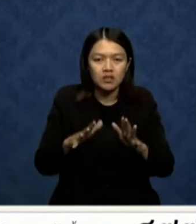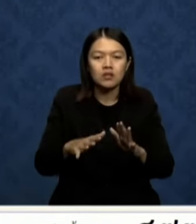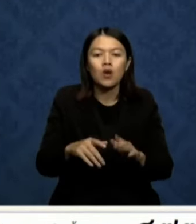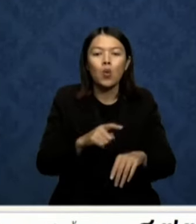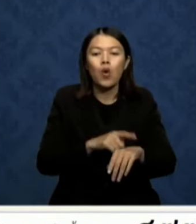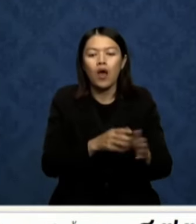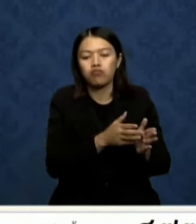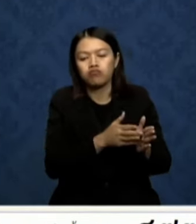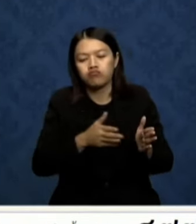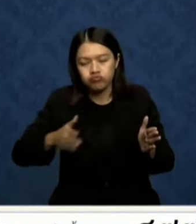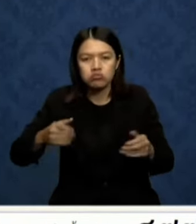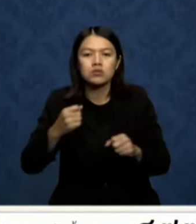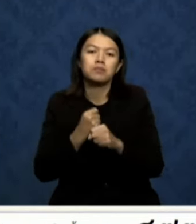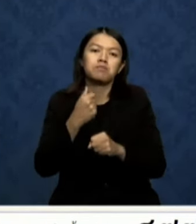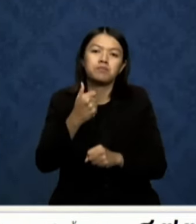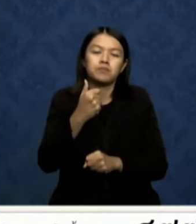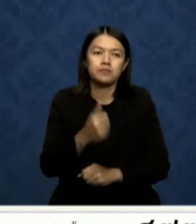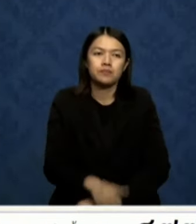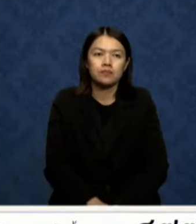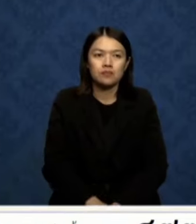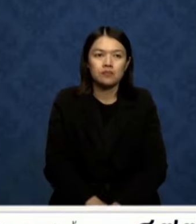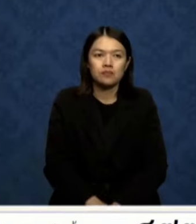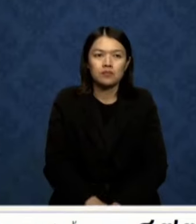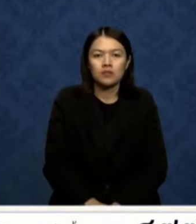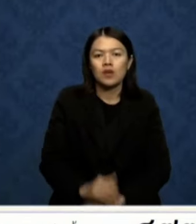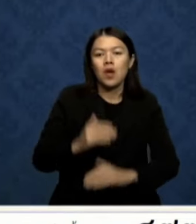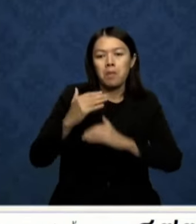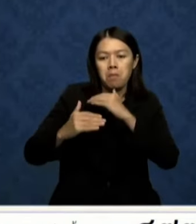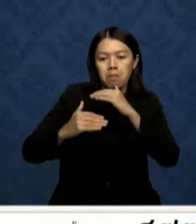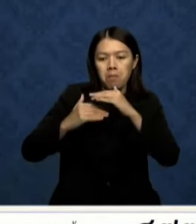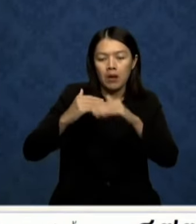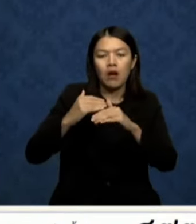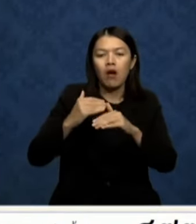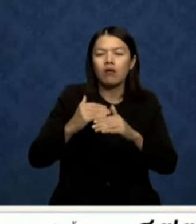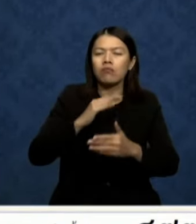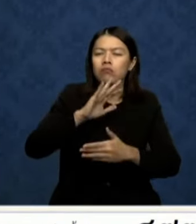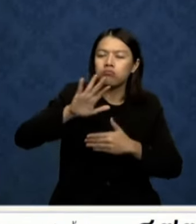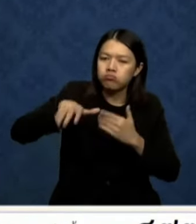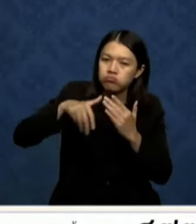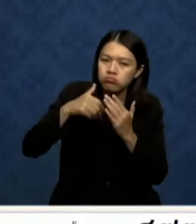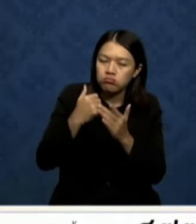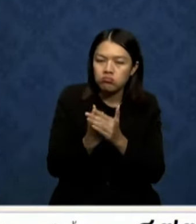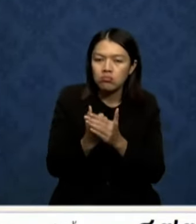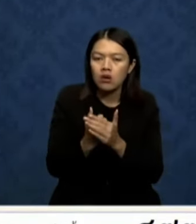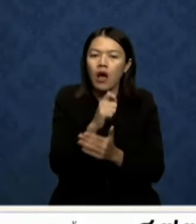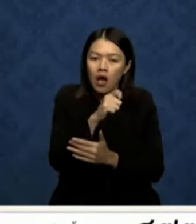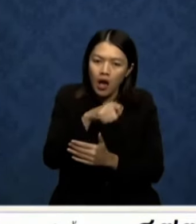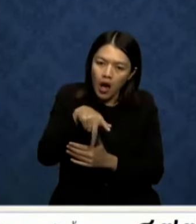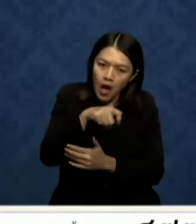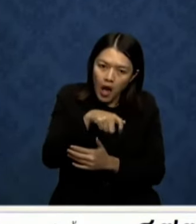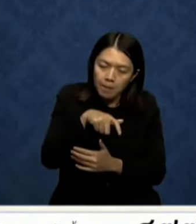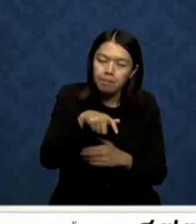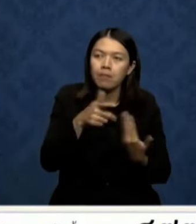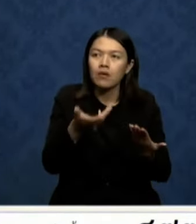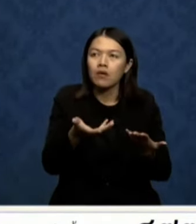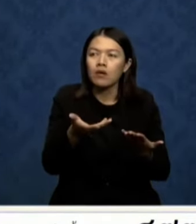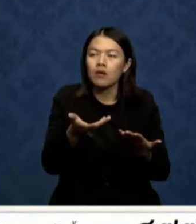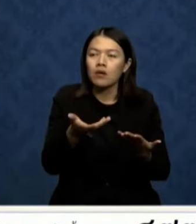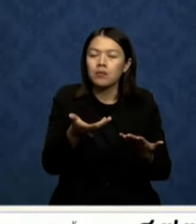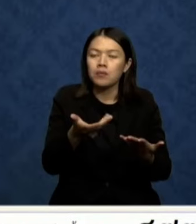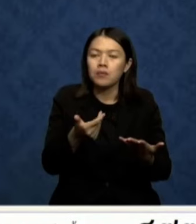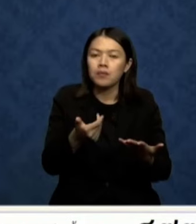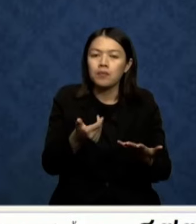วลานะครับแน่นอนครับว่าเรื่องการพัฒนาทุกมิติไม่ว่าจะเป็นเรื่องของแอปพลิเคชันเองไม่ว่าจะเป็นเรื่อง